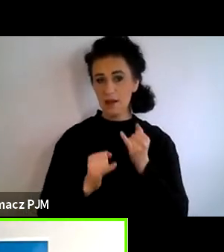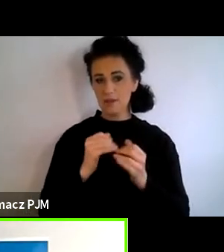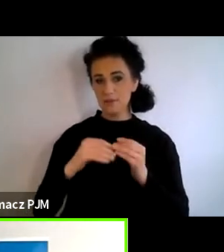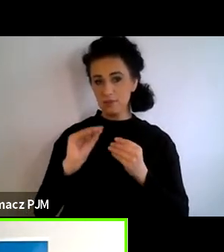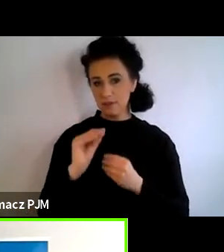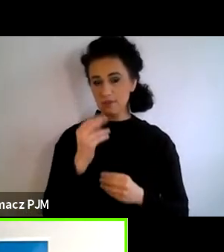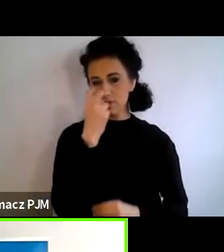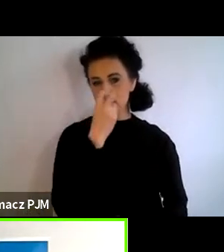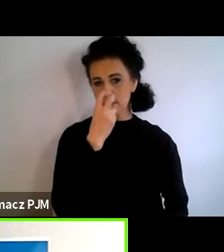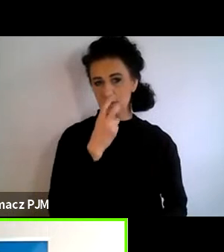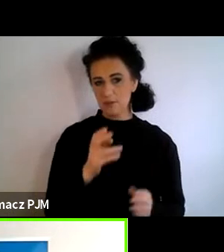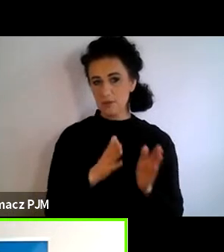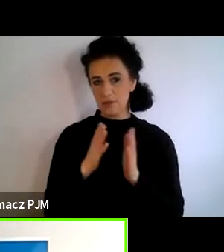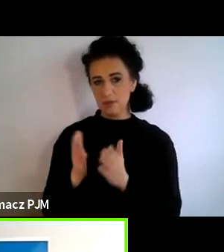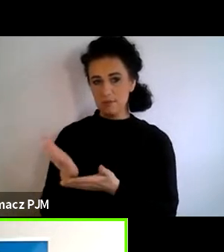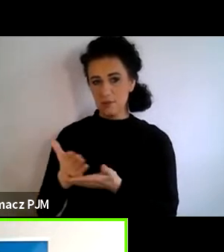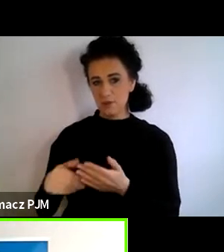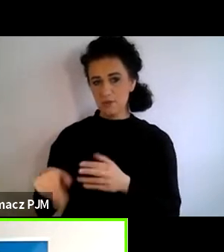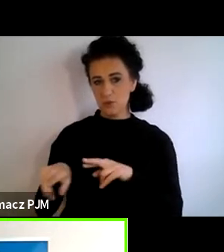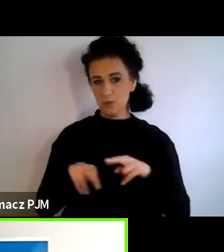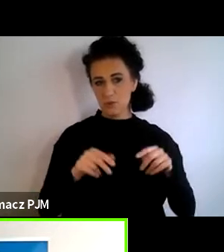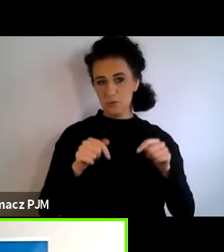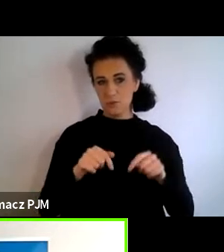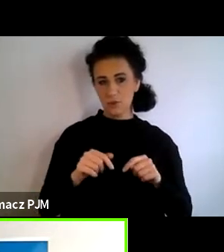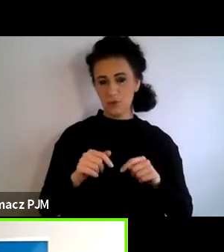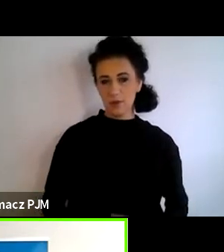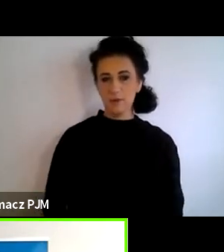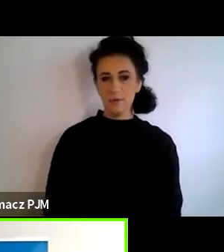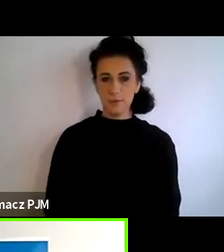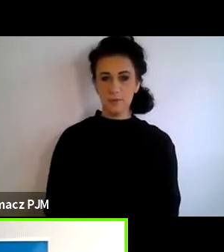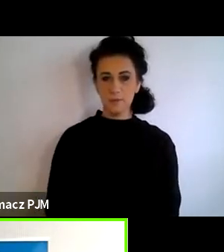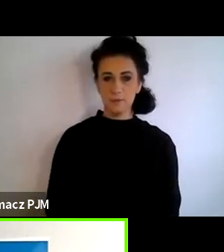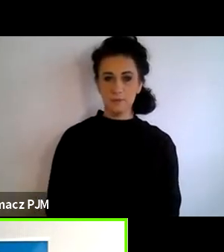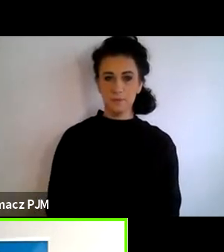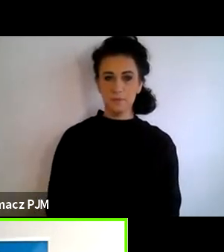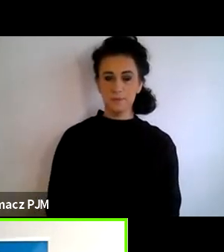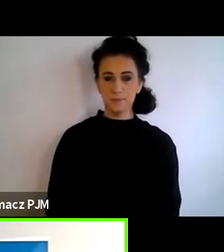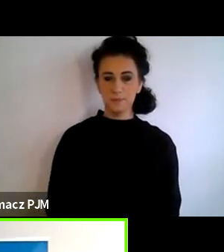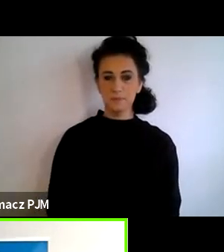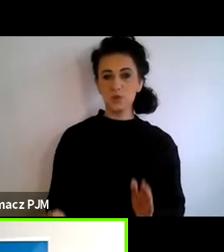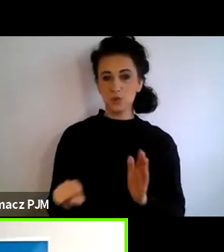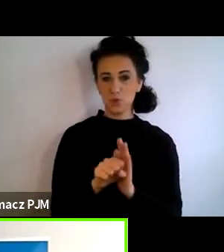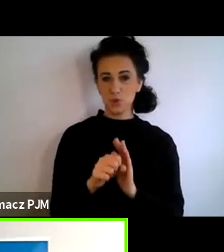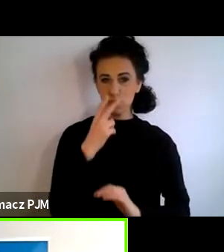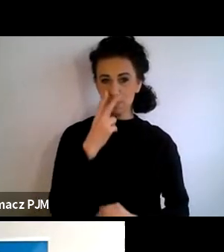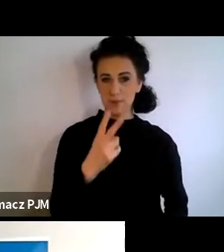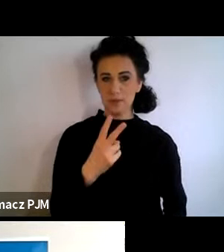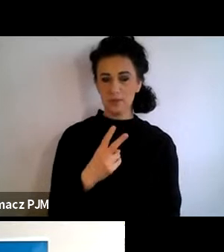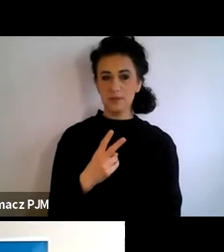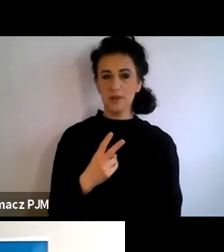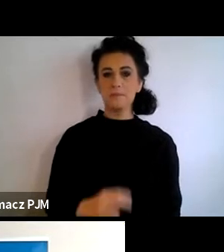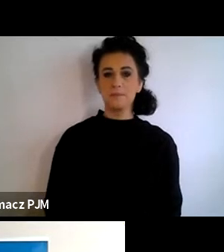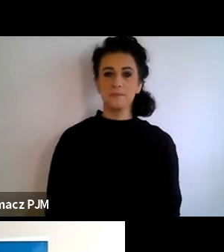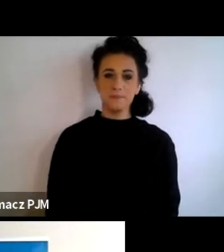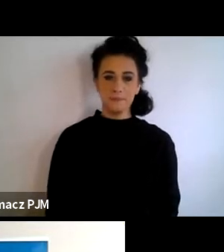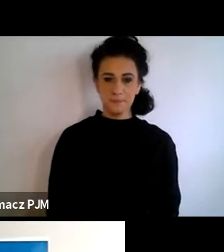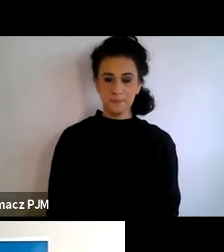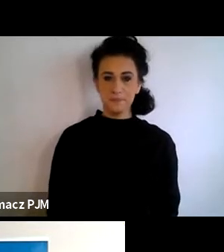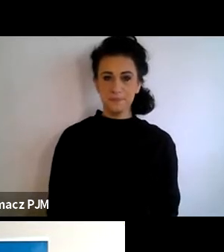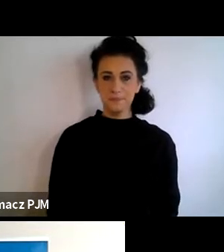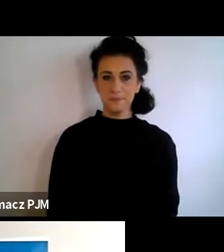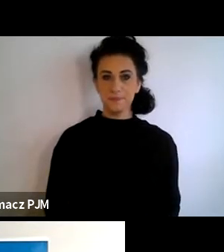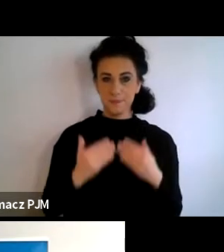kolejnej części do tego wrócimy, a tymczasem już nie będziemy Państwu zabierać przerwy. Do zobaczenia za 5 minut. Do zobaczenia za chwilę. Bardzo dziękuję.